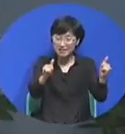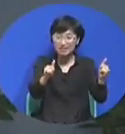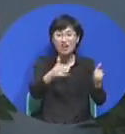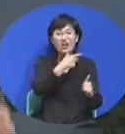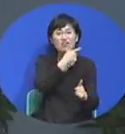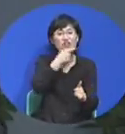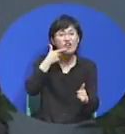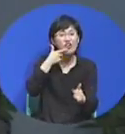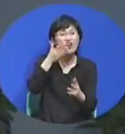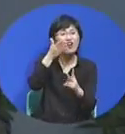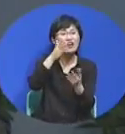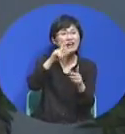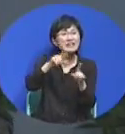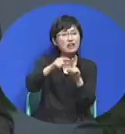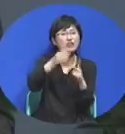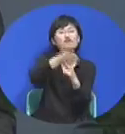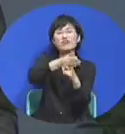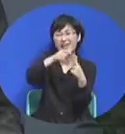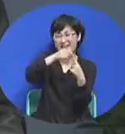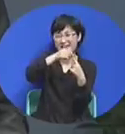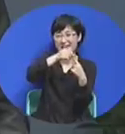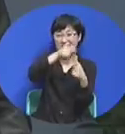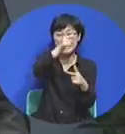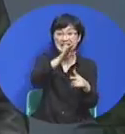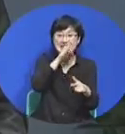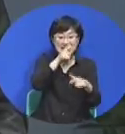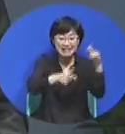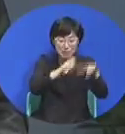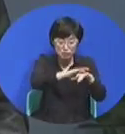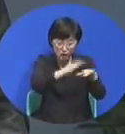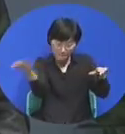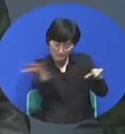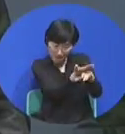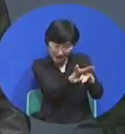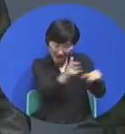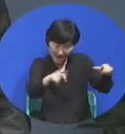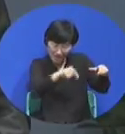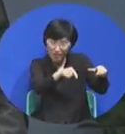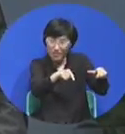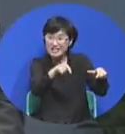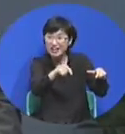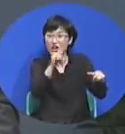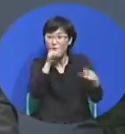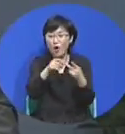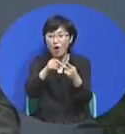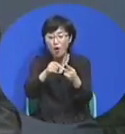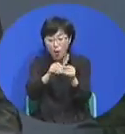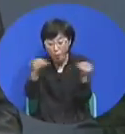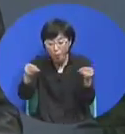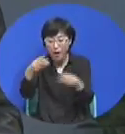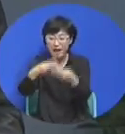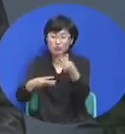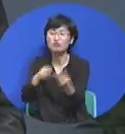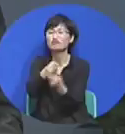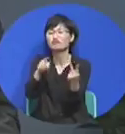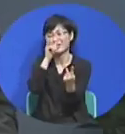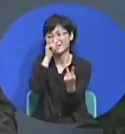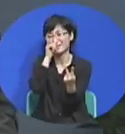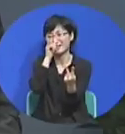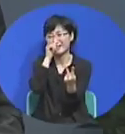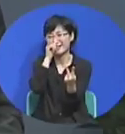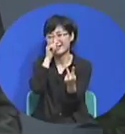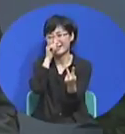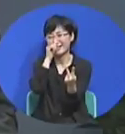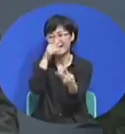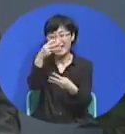영어 단어입니다. Because we see when we say those who remain, we can use the word stump or we can use the word remnant. 더 자세히 어원 공부를 해보면요, 그냥